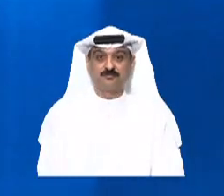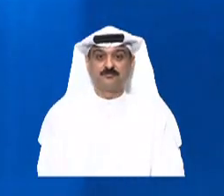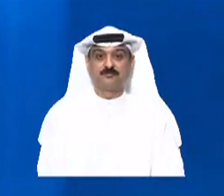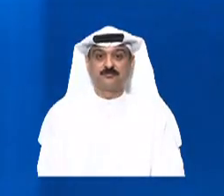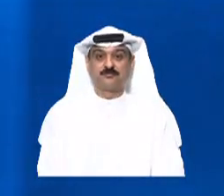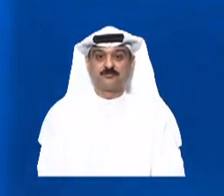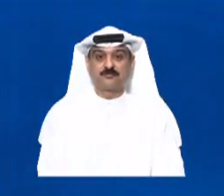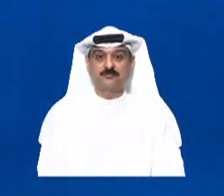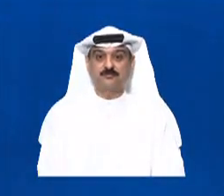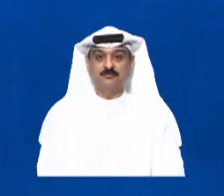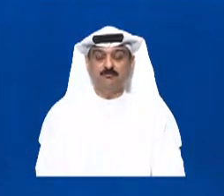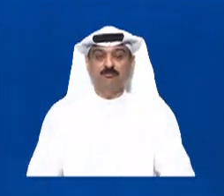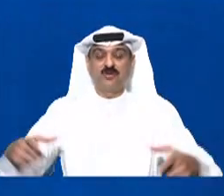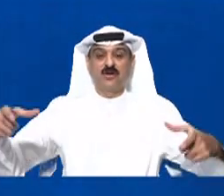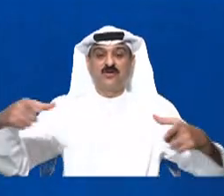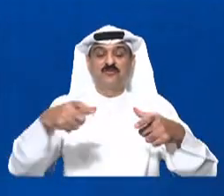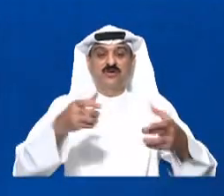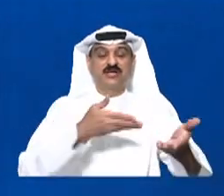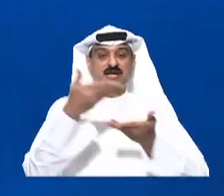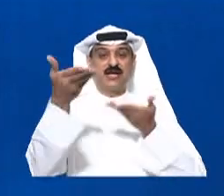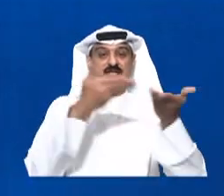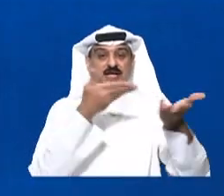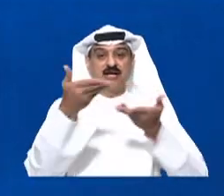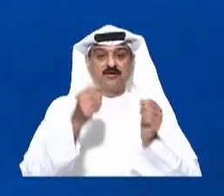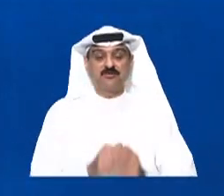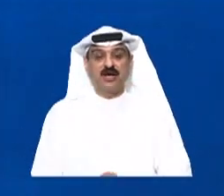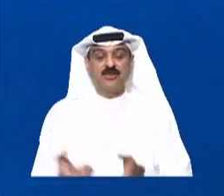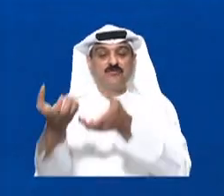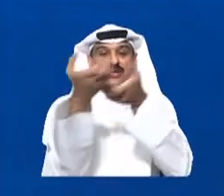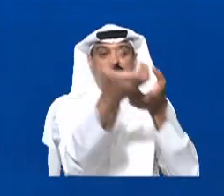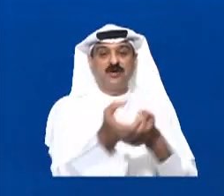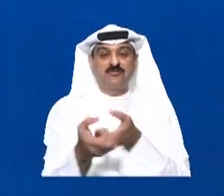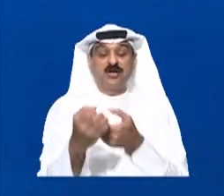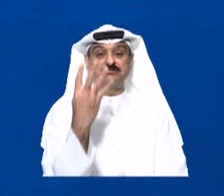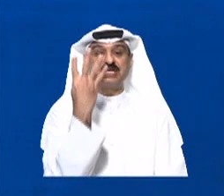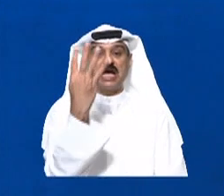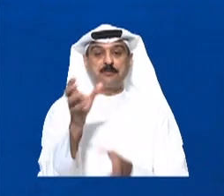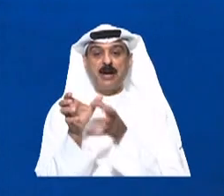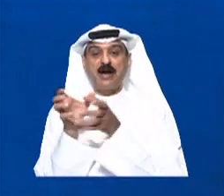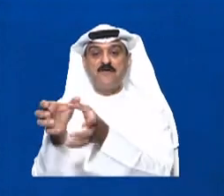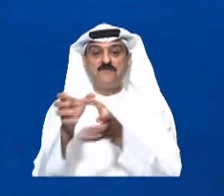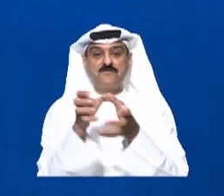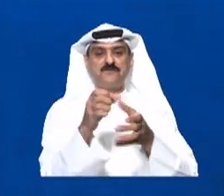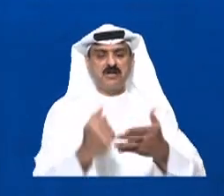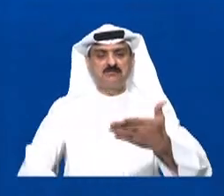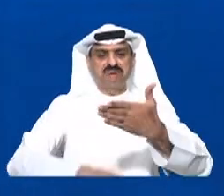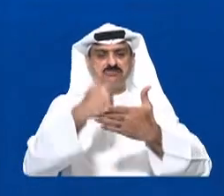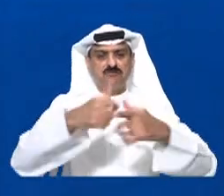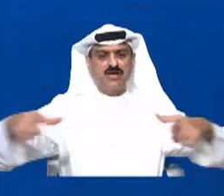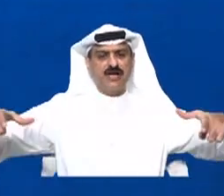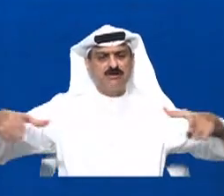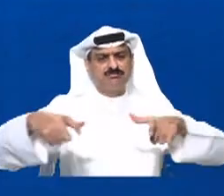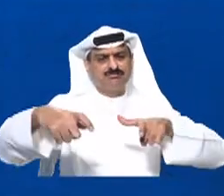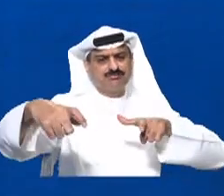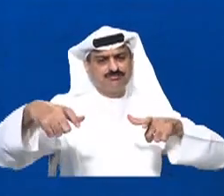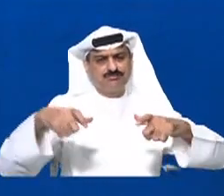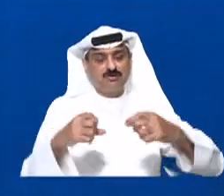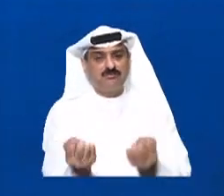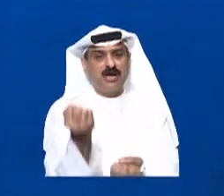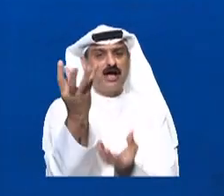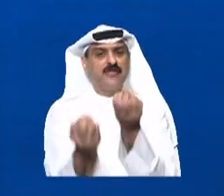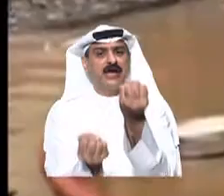ذكرت إدارة العلاقات العامة والإعلام بقوى الإطفاء العام بأن 4 فرق إطفاء نجحت في السيطرة على حريق اندلع اليوم في